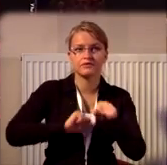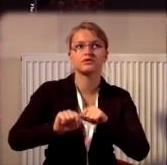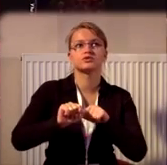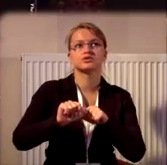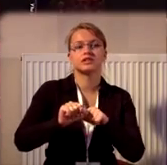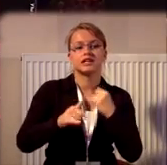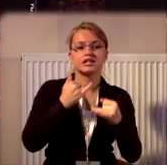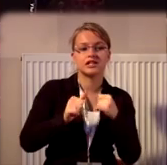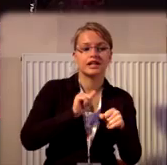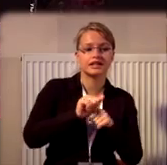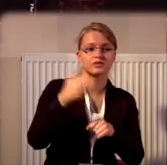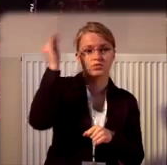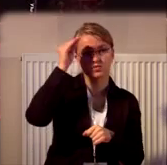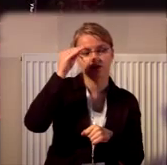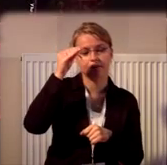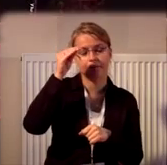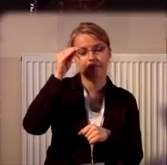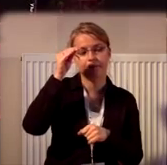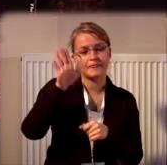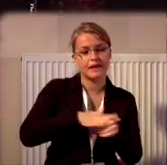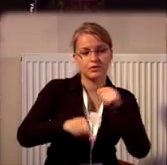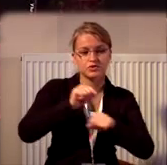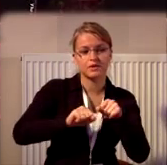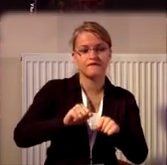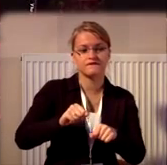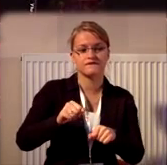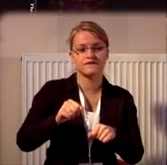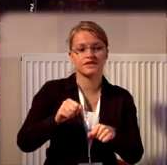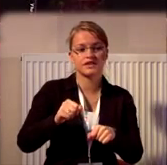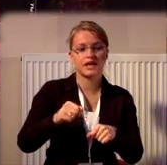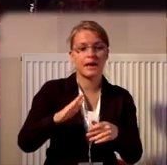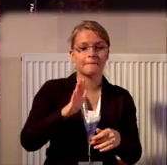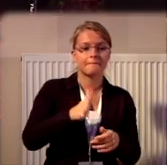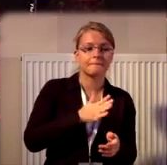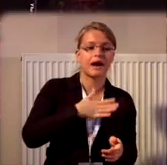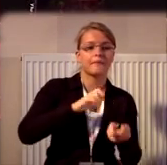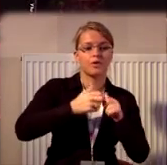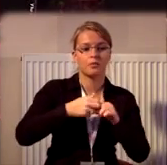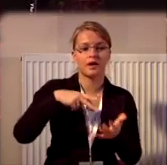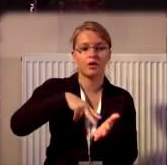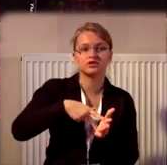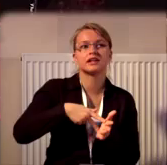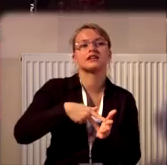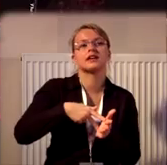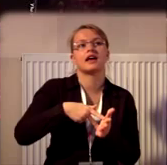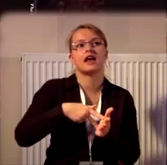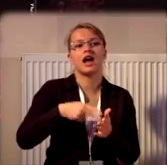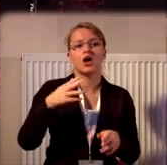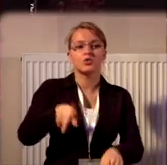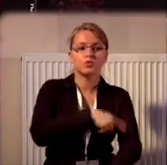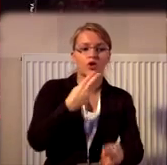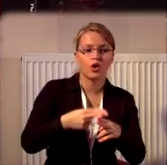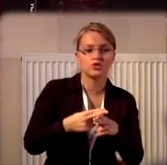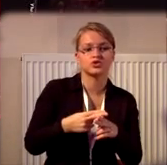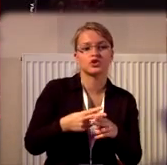mamy do czynienia z uczniami, którzy są niepełnosprawni ruchowo, mają po prostu ograniczenia w poruszaniu się, tudzież przewlekle chorzy,